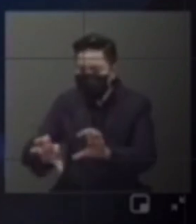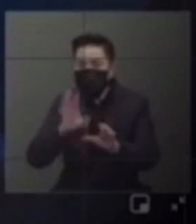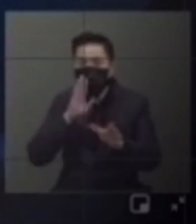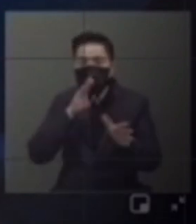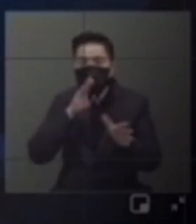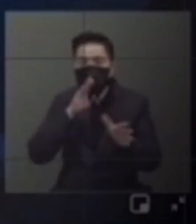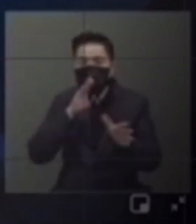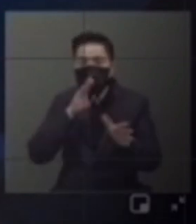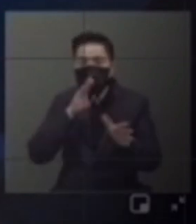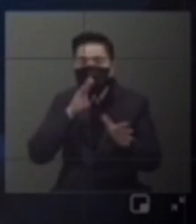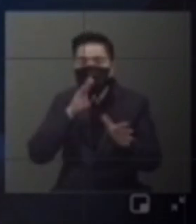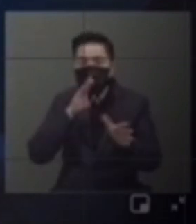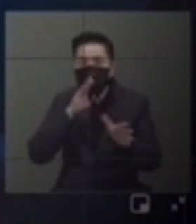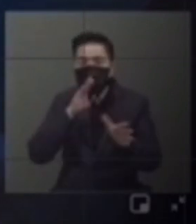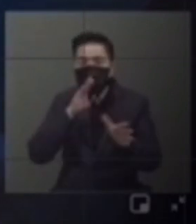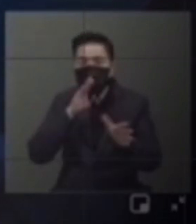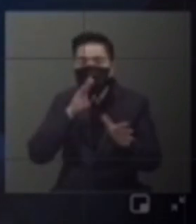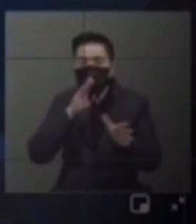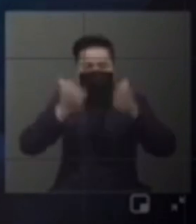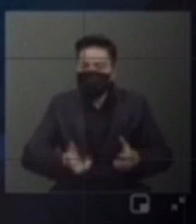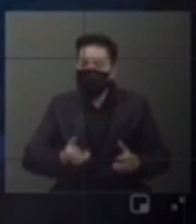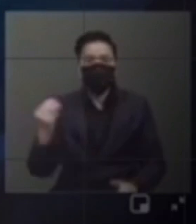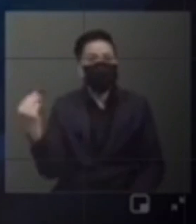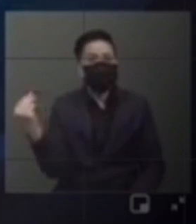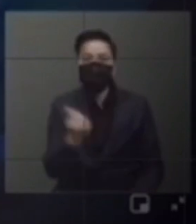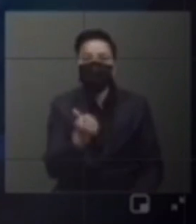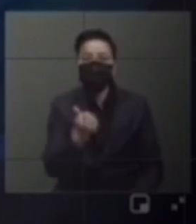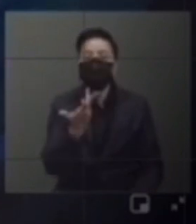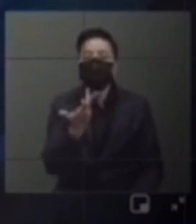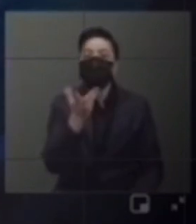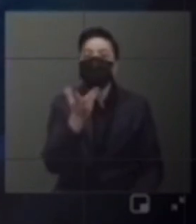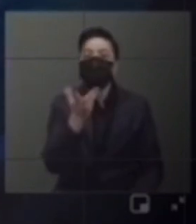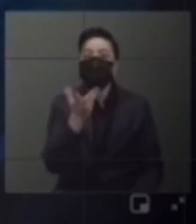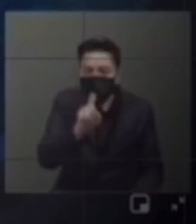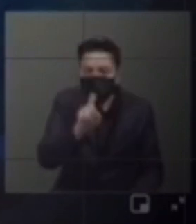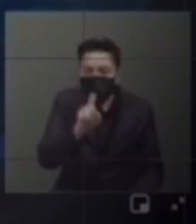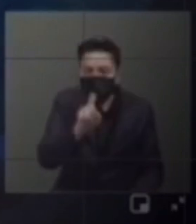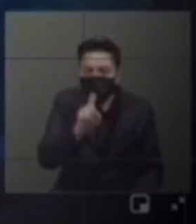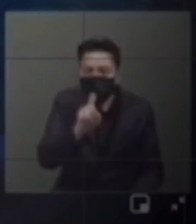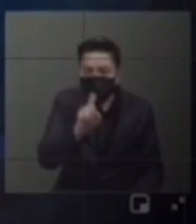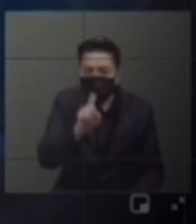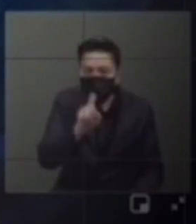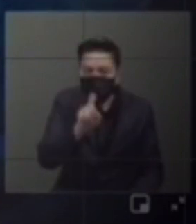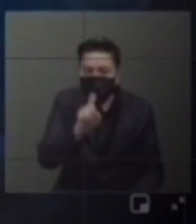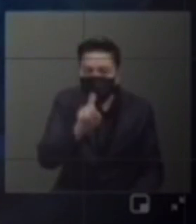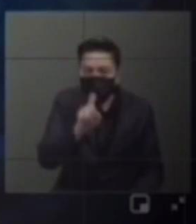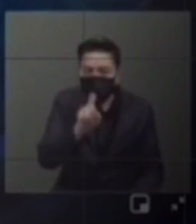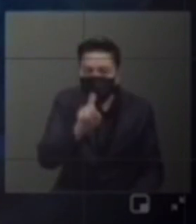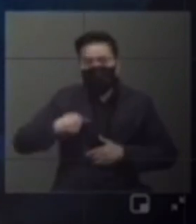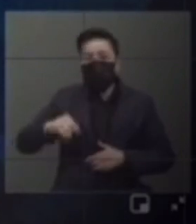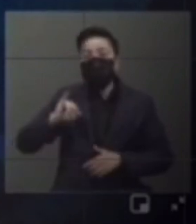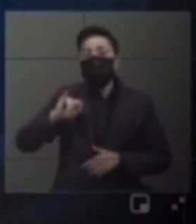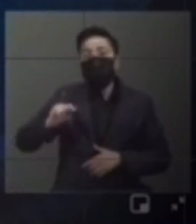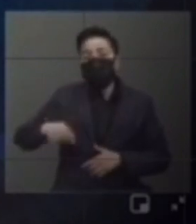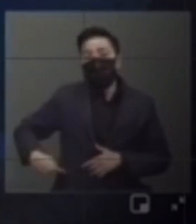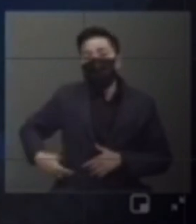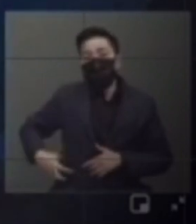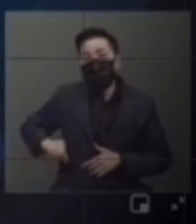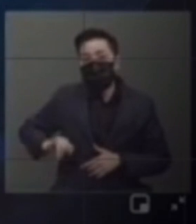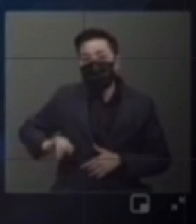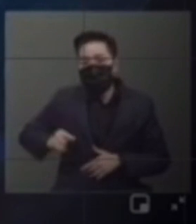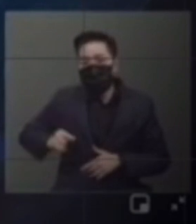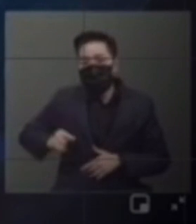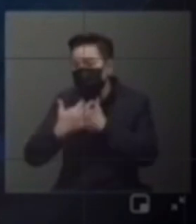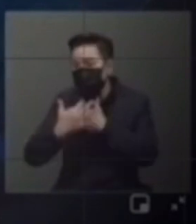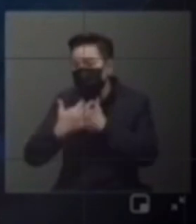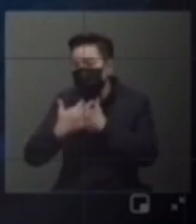เชื้อก็จะทำให้อาการทรุดลงอย่างรวดเร็วและอาจจะเสียชีวิตด้วยภาวะโรคประจำตัวที่ผู้ป่วยเหล่านี้มีอยู่ด้วยนะ